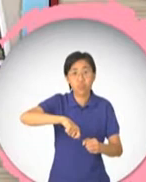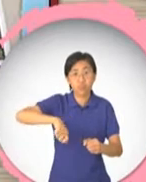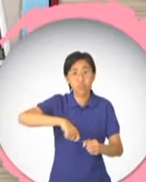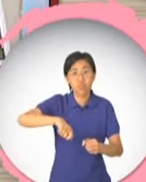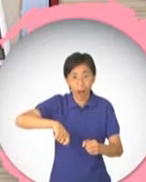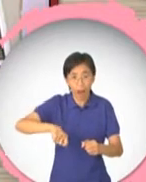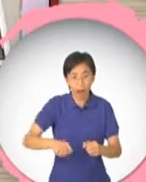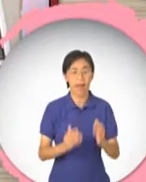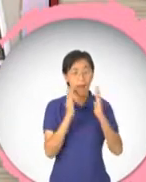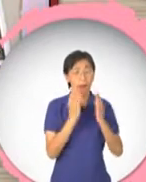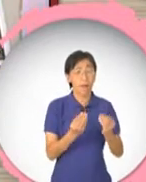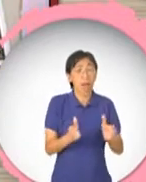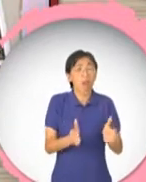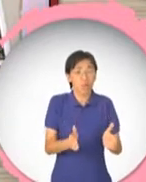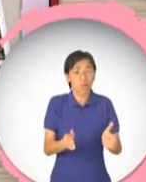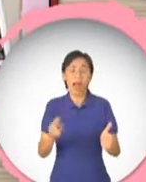แห้งค่ะ